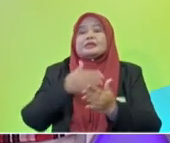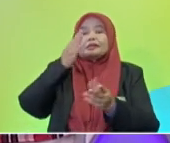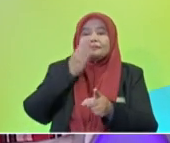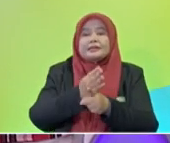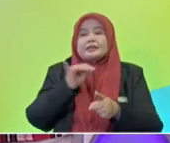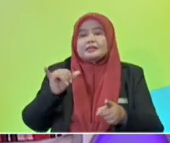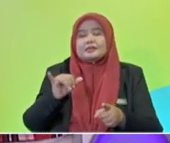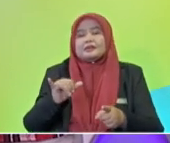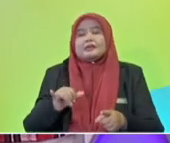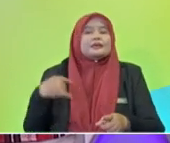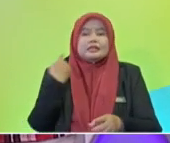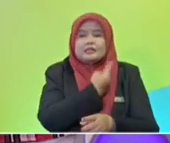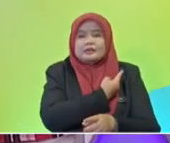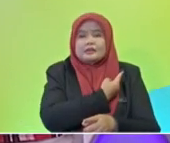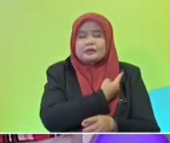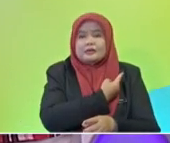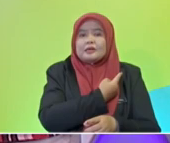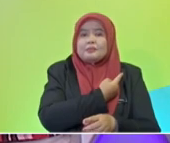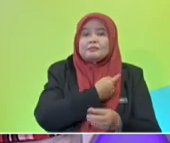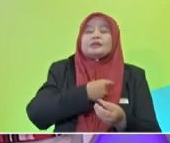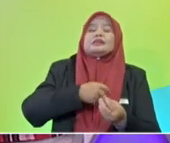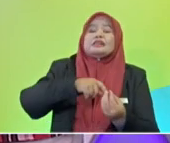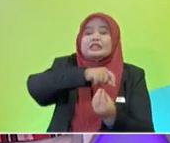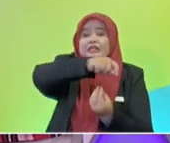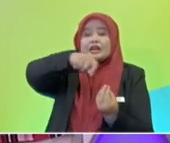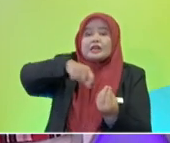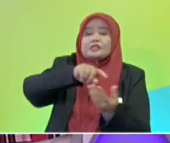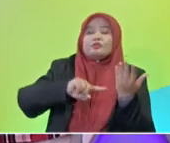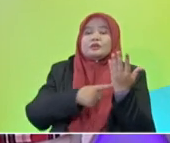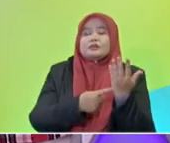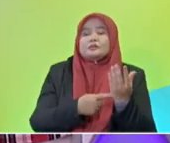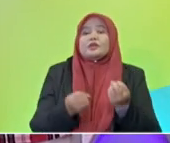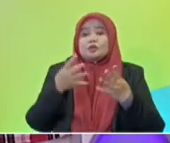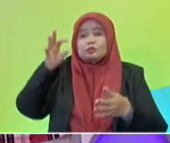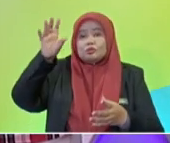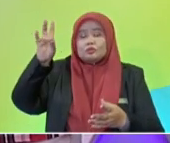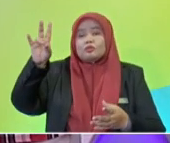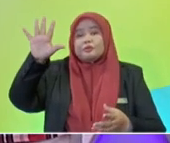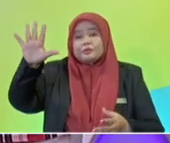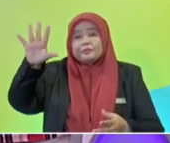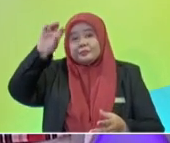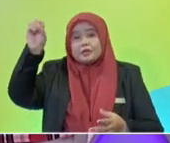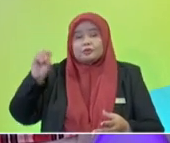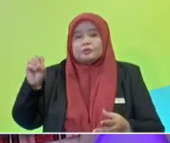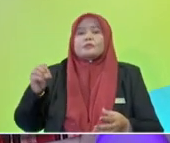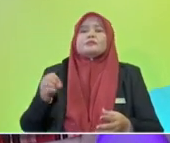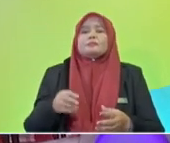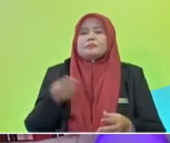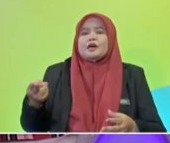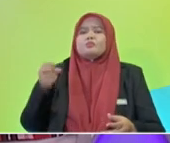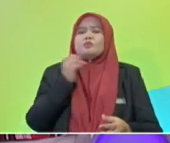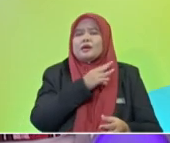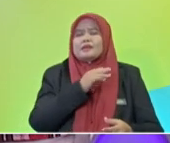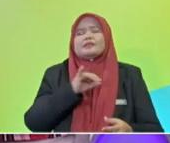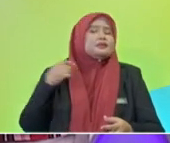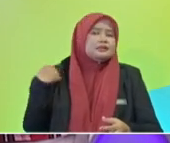Mirah kita boleh mengitar semula sebanyak 75% bahan buangan kita tapi yang sedihnya